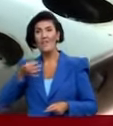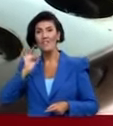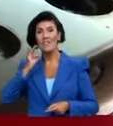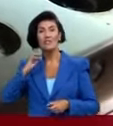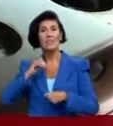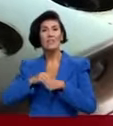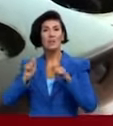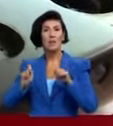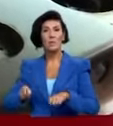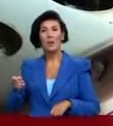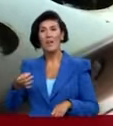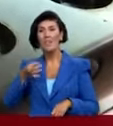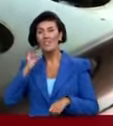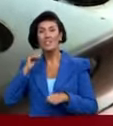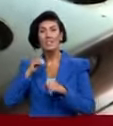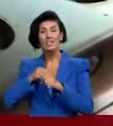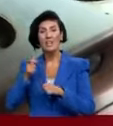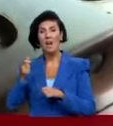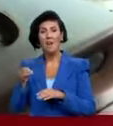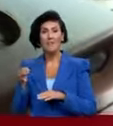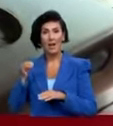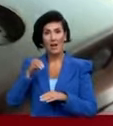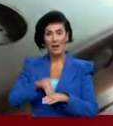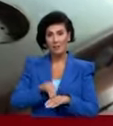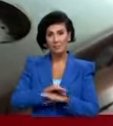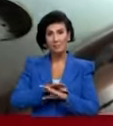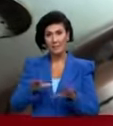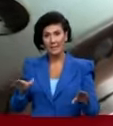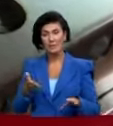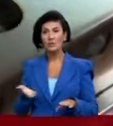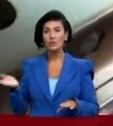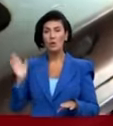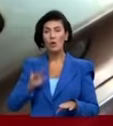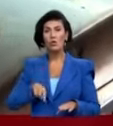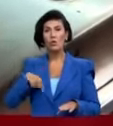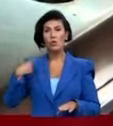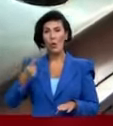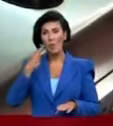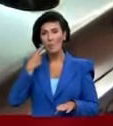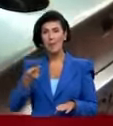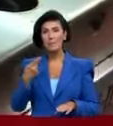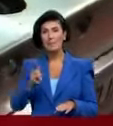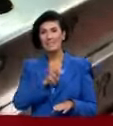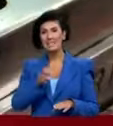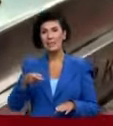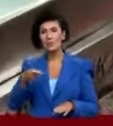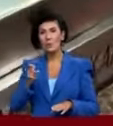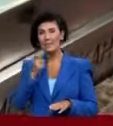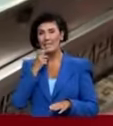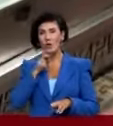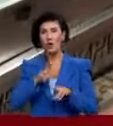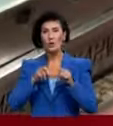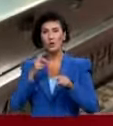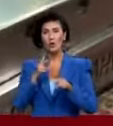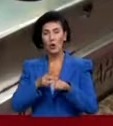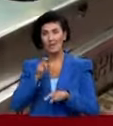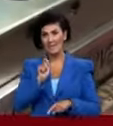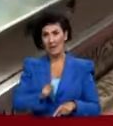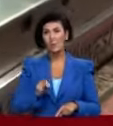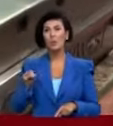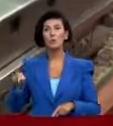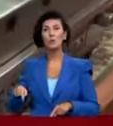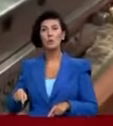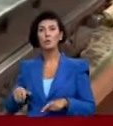fincanda yapılıyor. Fincan içerisinde kahve karışımıyla birlikte yine normal şartlarda 1890'da közde yapılıyormuş. Bugün